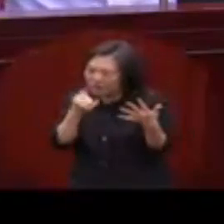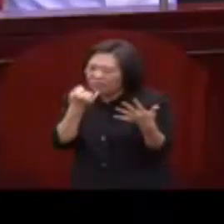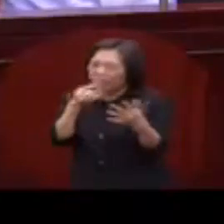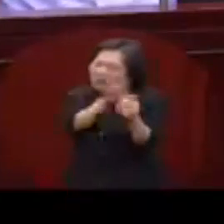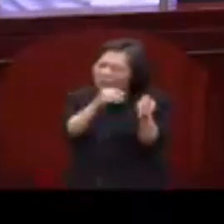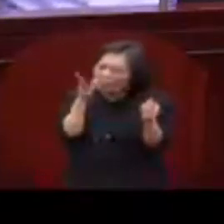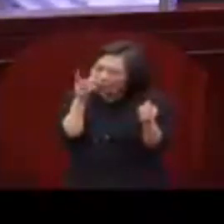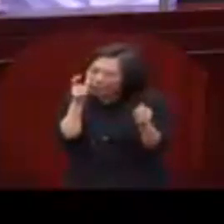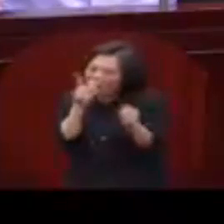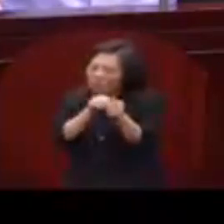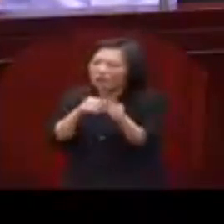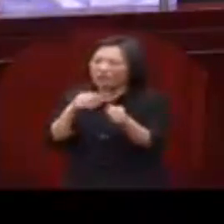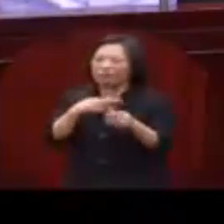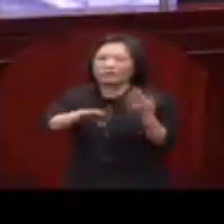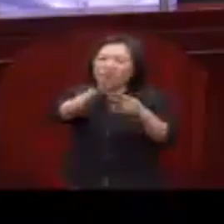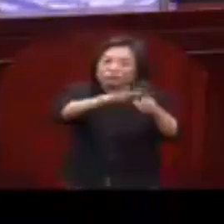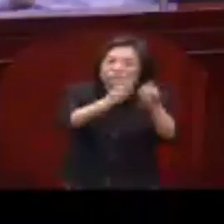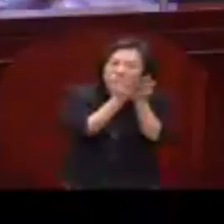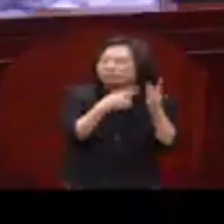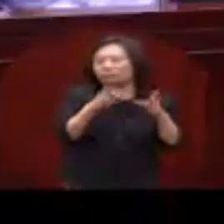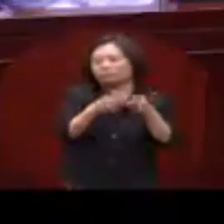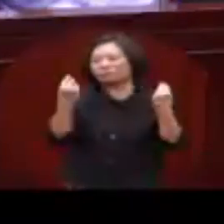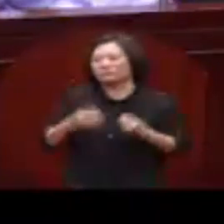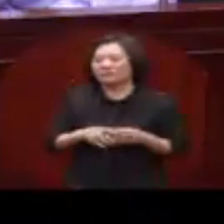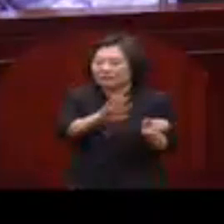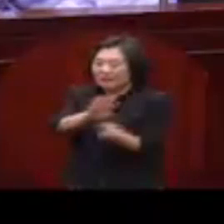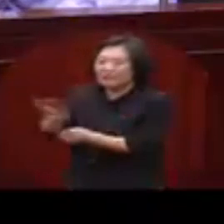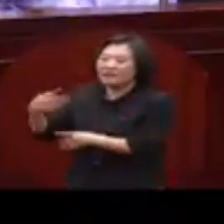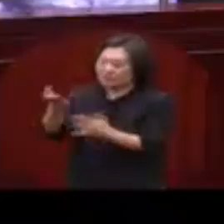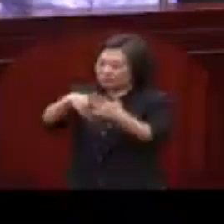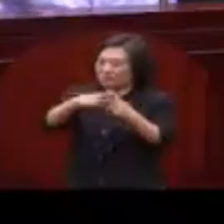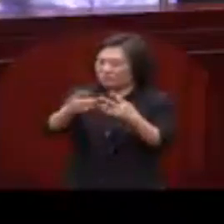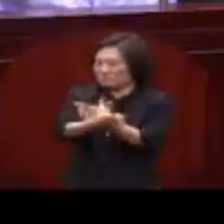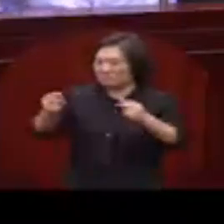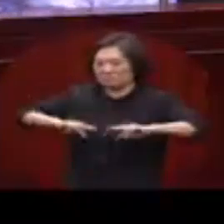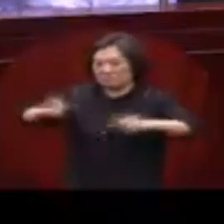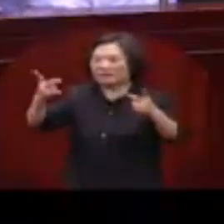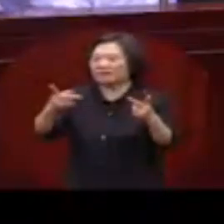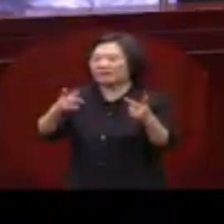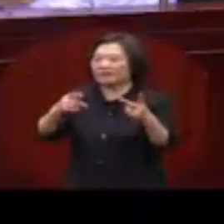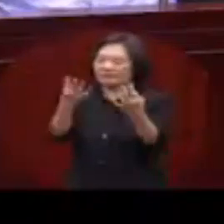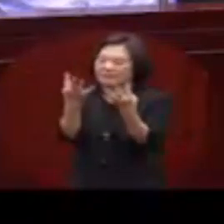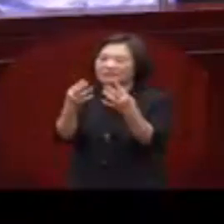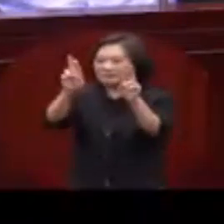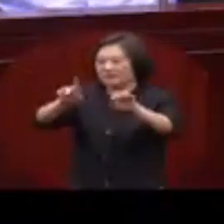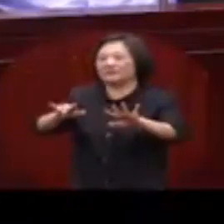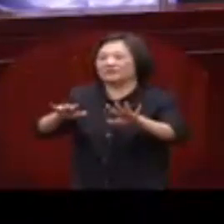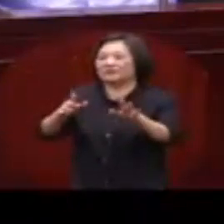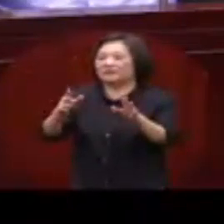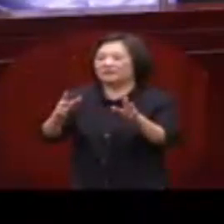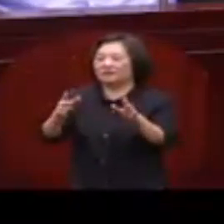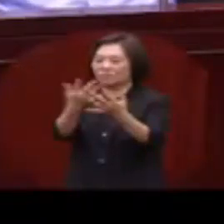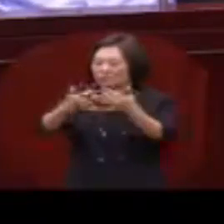ESN，Enterprise Social Network， 整个校园的异化，你知道吗？本来我是说国小、国中、高中分三个标的，不过他